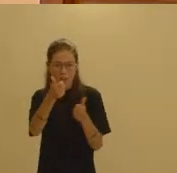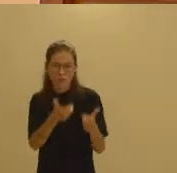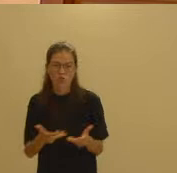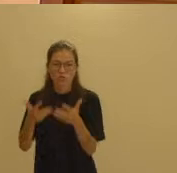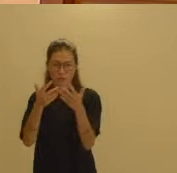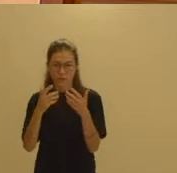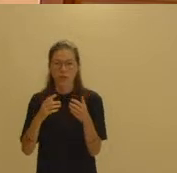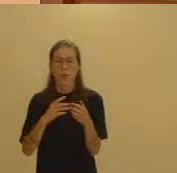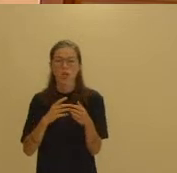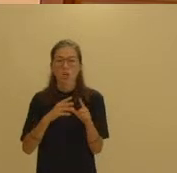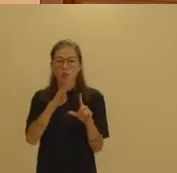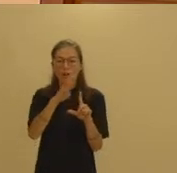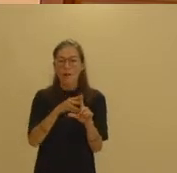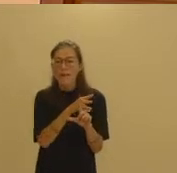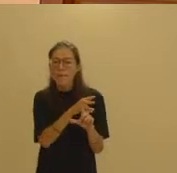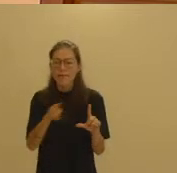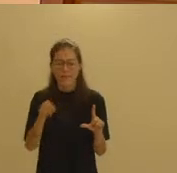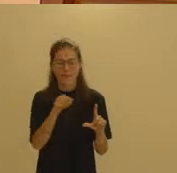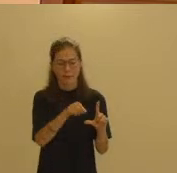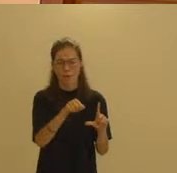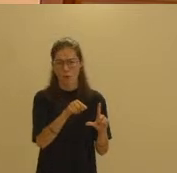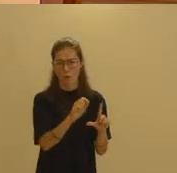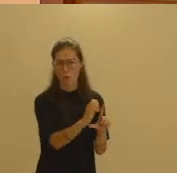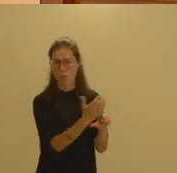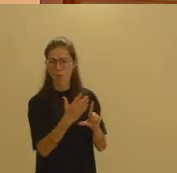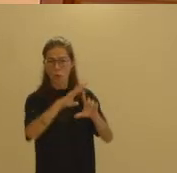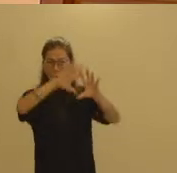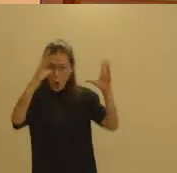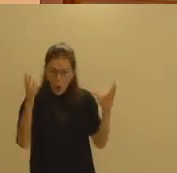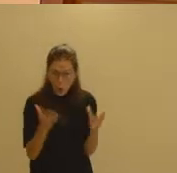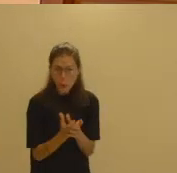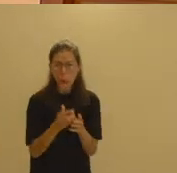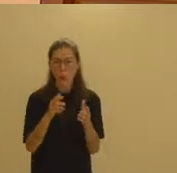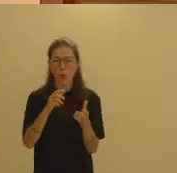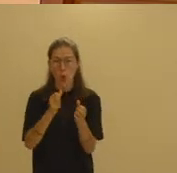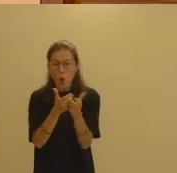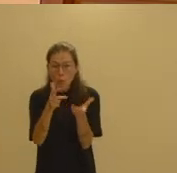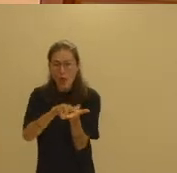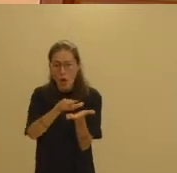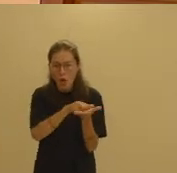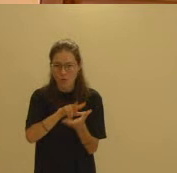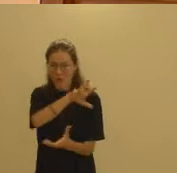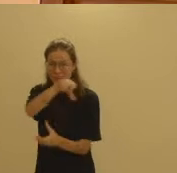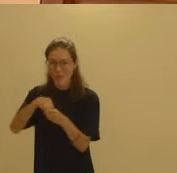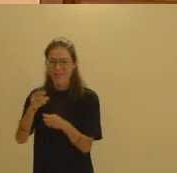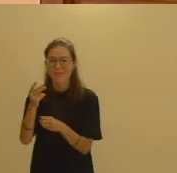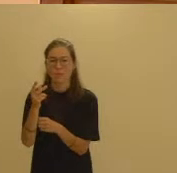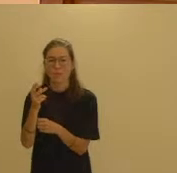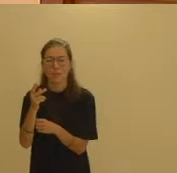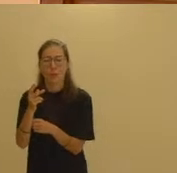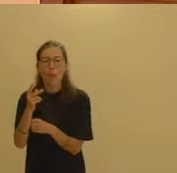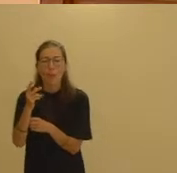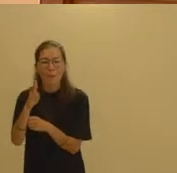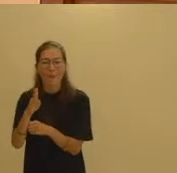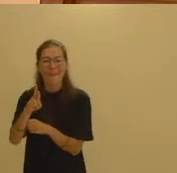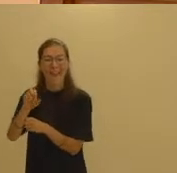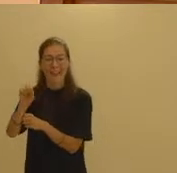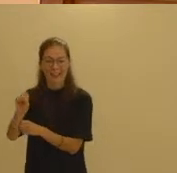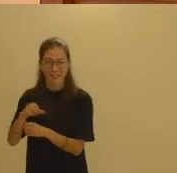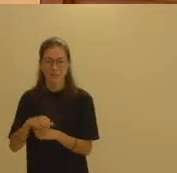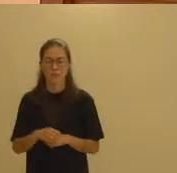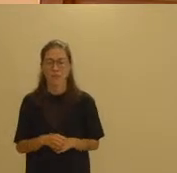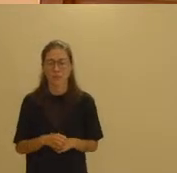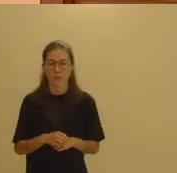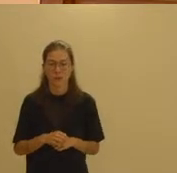tableau du total des logements en BRS qui sont aujourd'hui livrés ou programmés. Donc